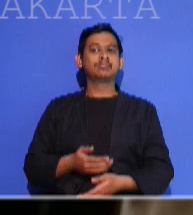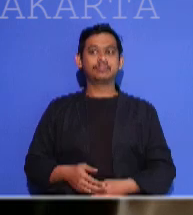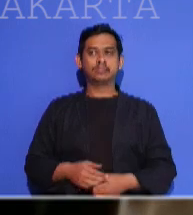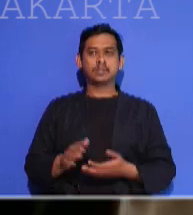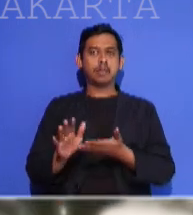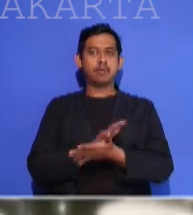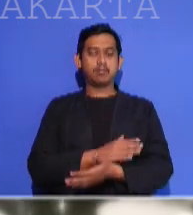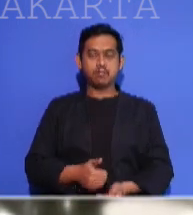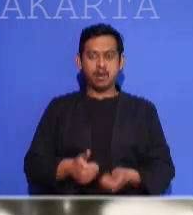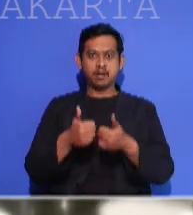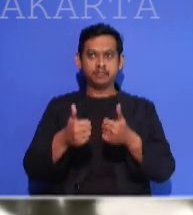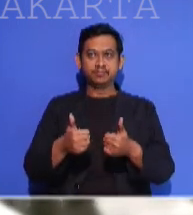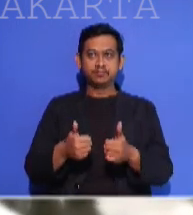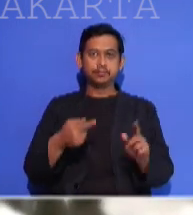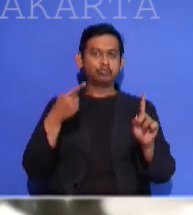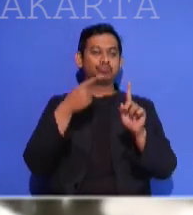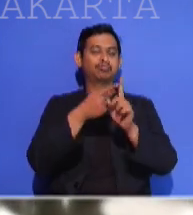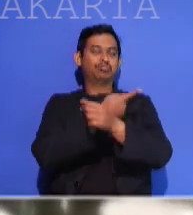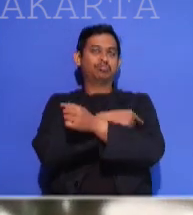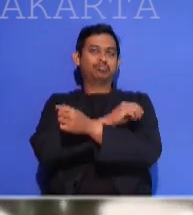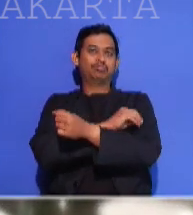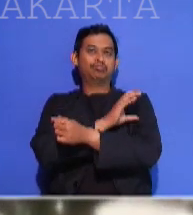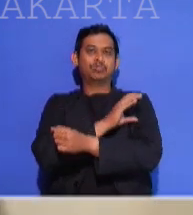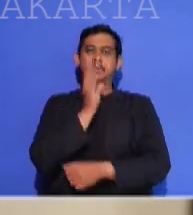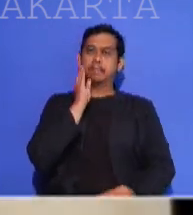baik untuk menambah skill sampai pengalaman